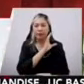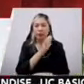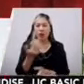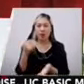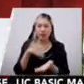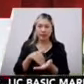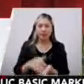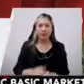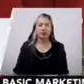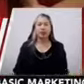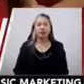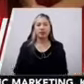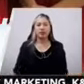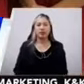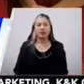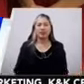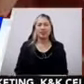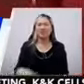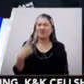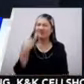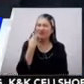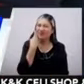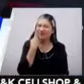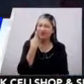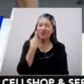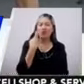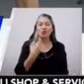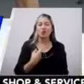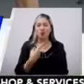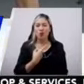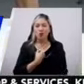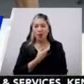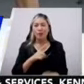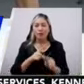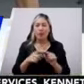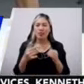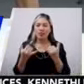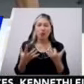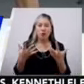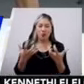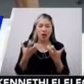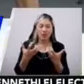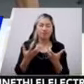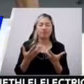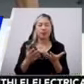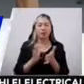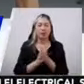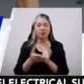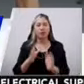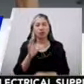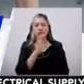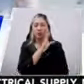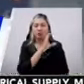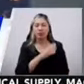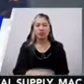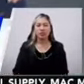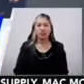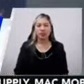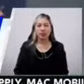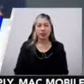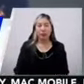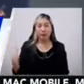ang nangyari ng last season. Babawi kami talaga. Pero ang gigil daw sa lahat ng mag-bounce back ang dating champions ng